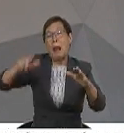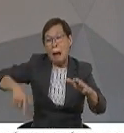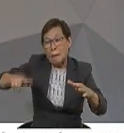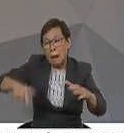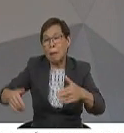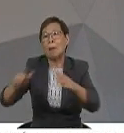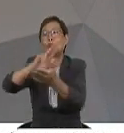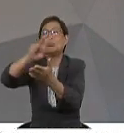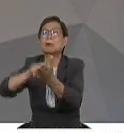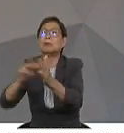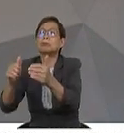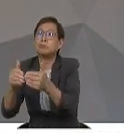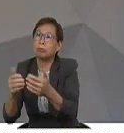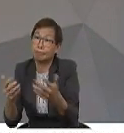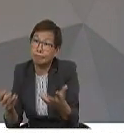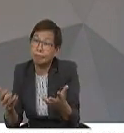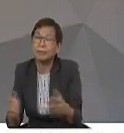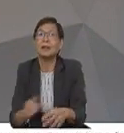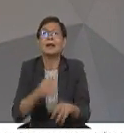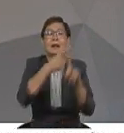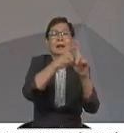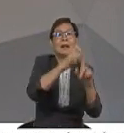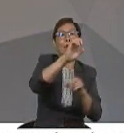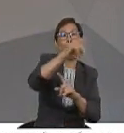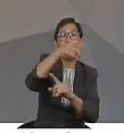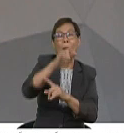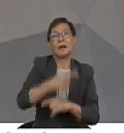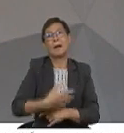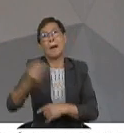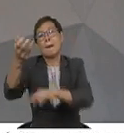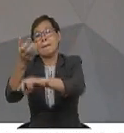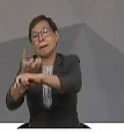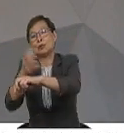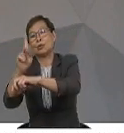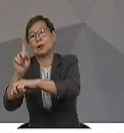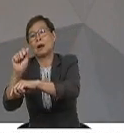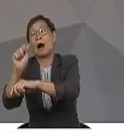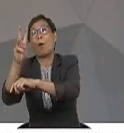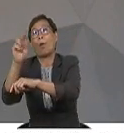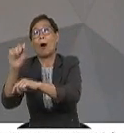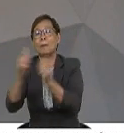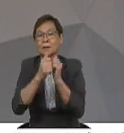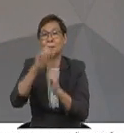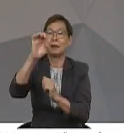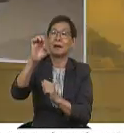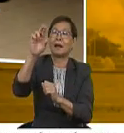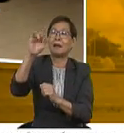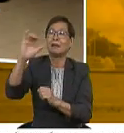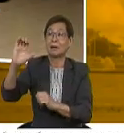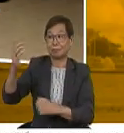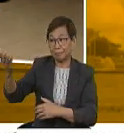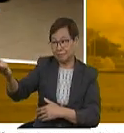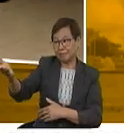Baik, daripada Opar kita akan ke Batu Kawar N14 bersama dengan Eric Christopher. Teruskan.